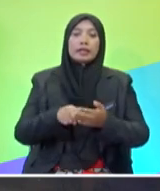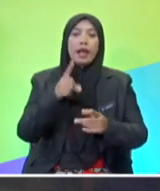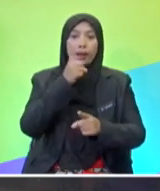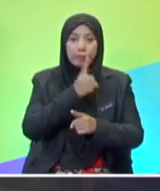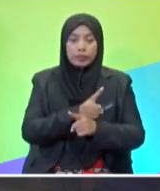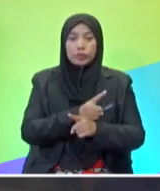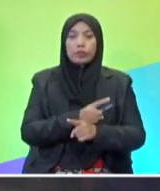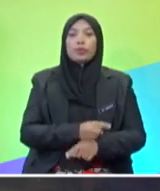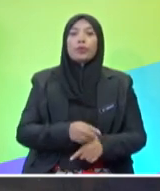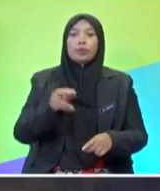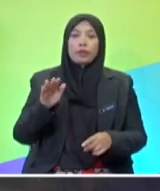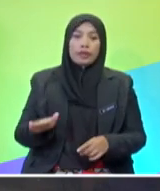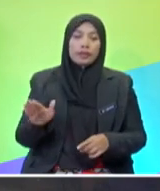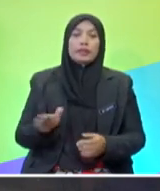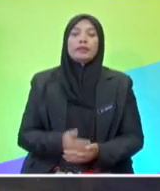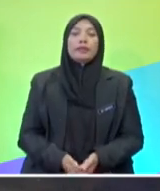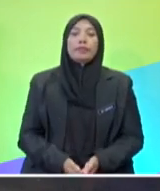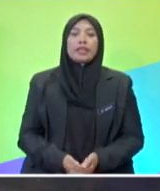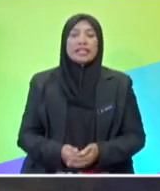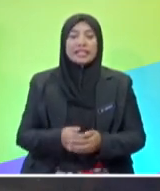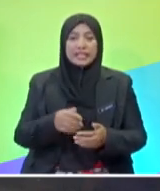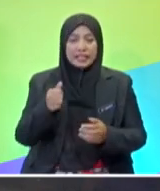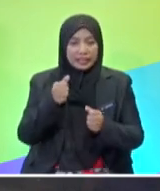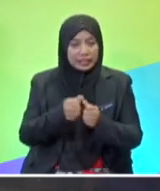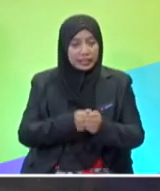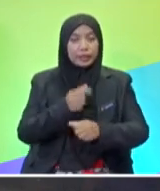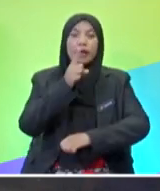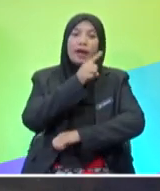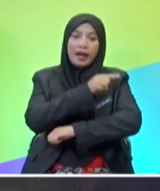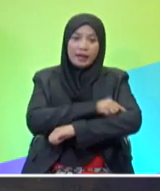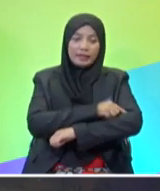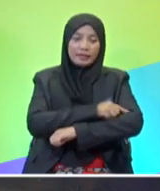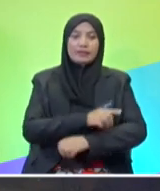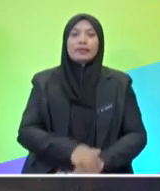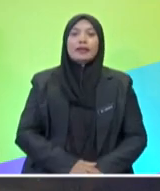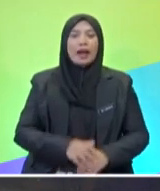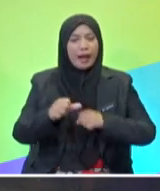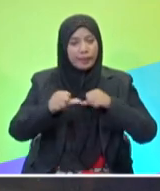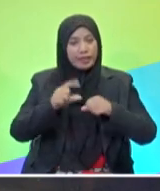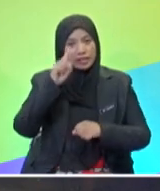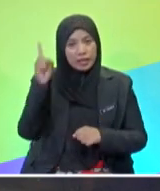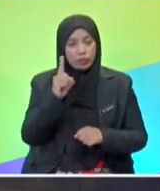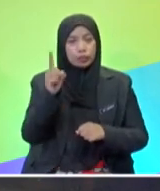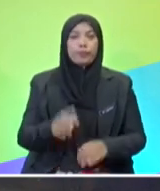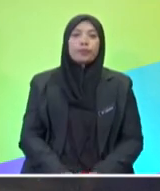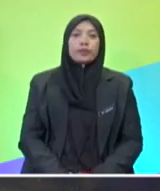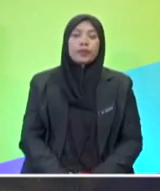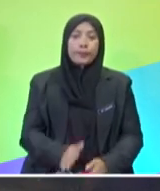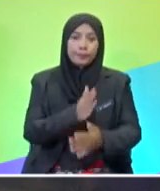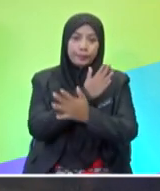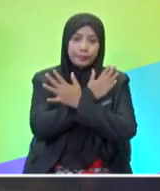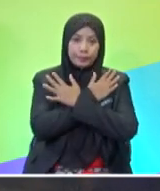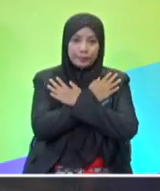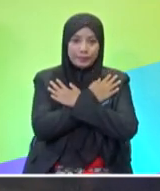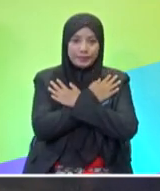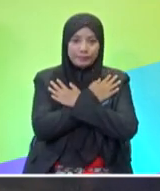kita amalkan kehidupan seharian. Maksudnya setiap hari, bukan selang sehari. Okey, Ustazah. Betul. Okey adik-adik, jom kita berehat seketika.